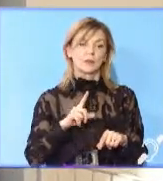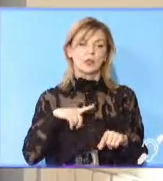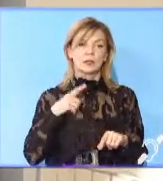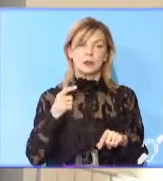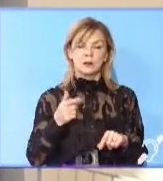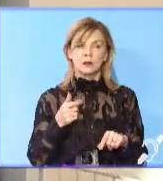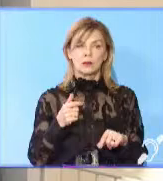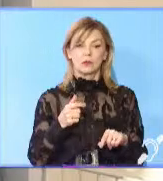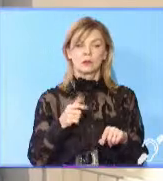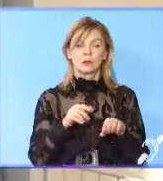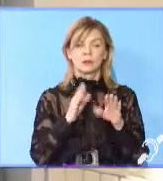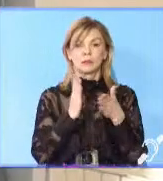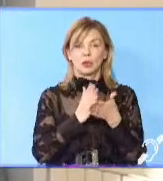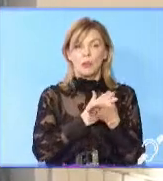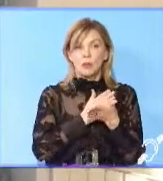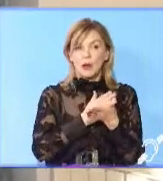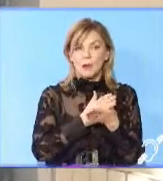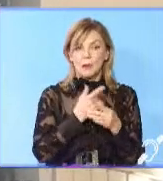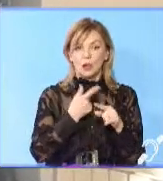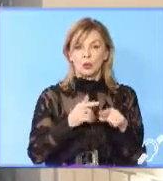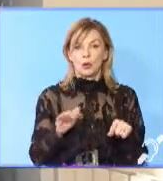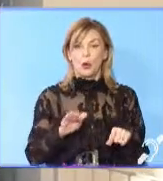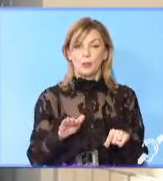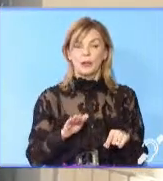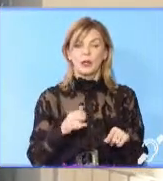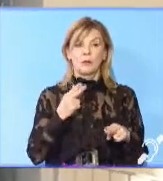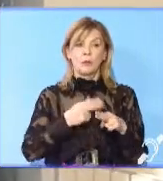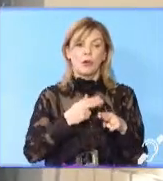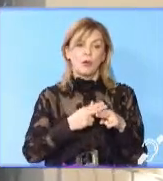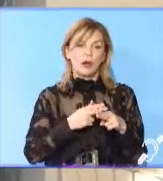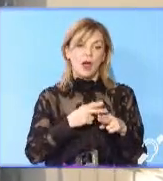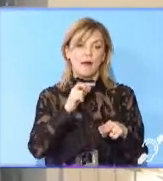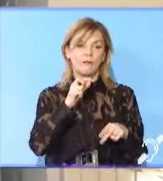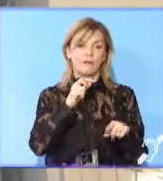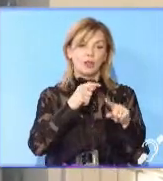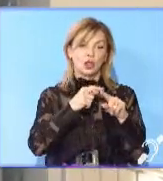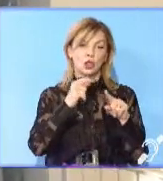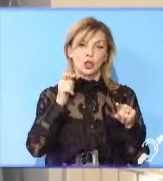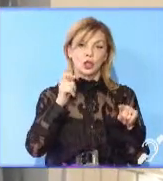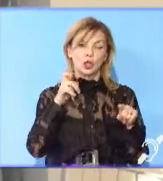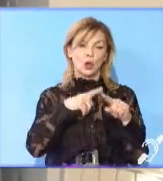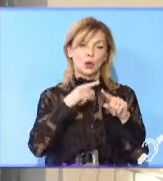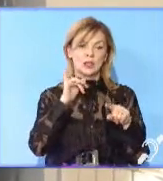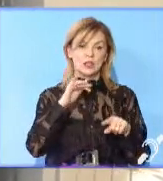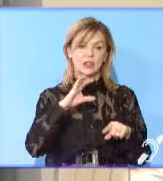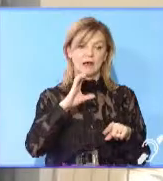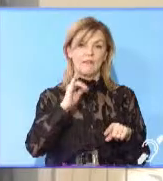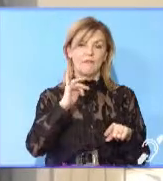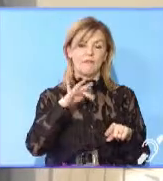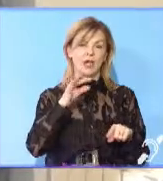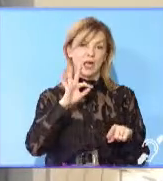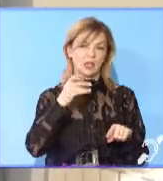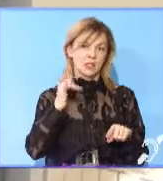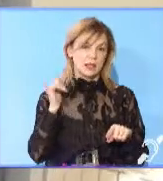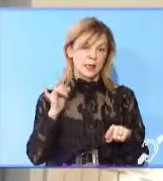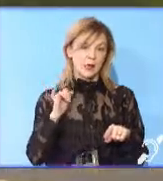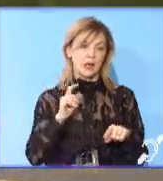cazuri de toxi-infecție alimentară. Doamne ferește, nu se poate face toxi-infecție alimentară dintr-o bucată de varză care este